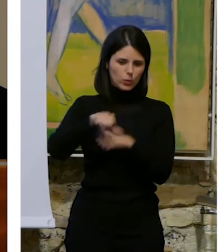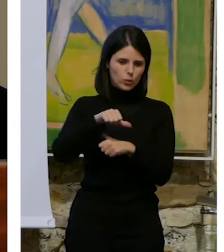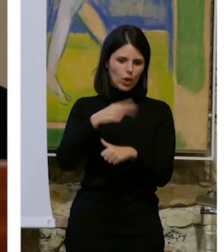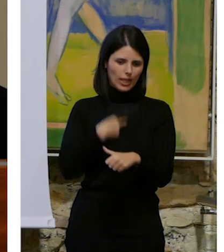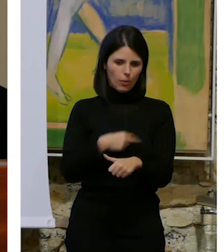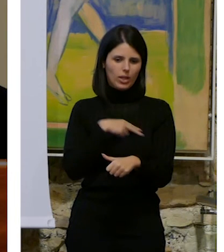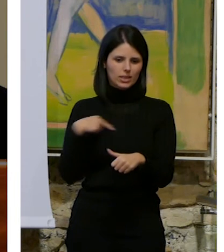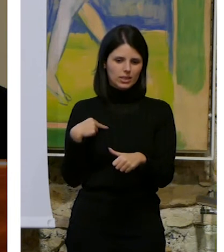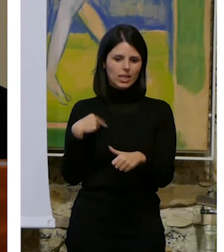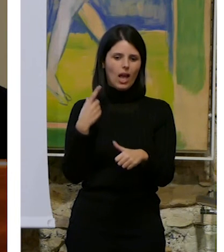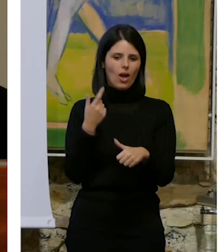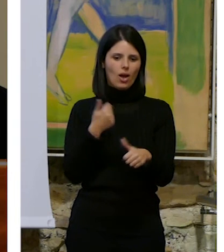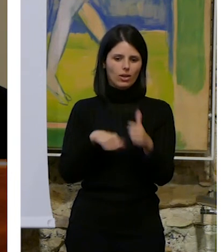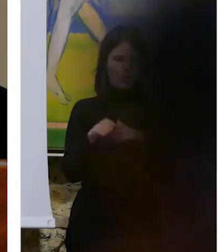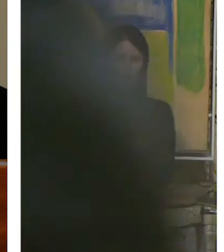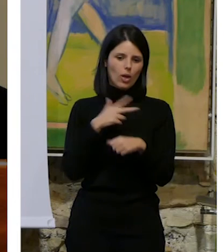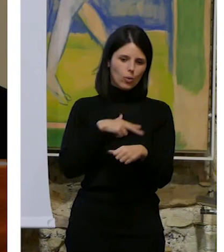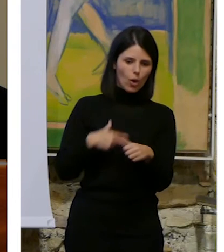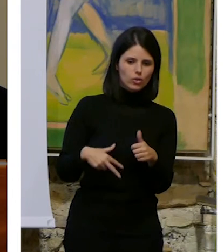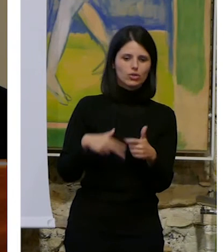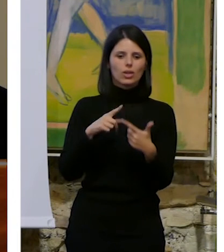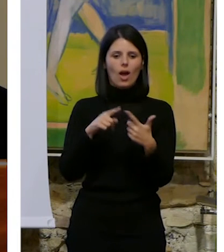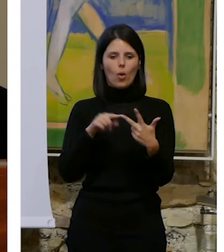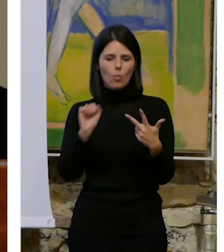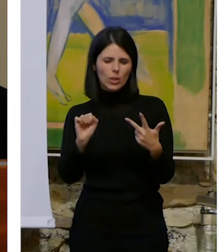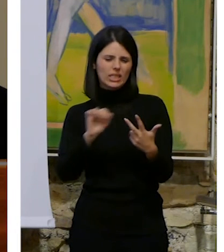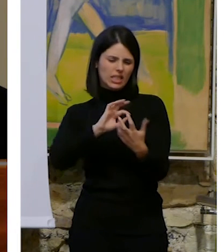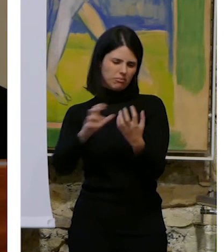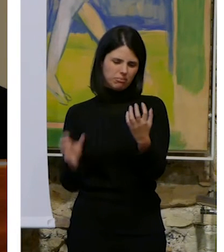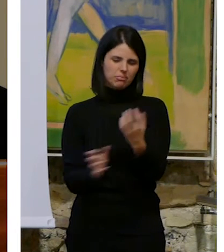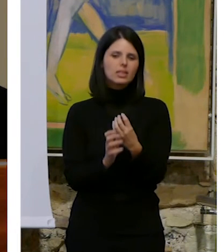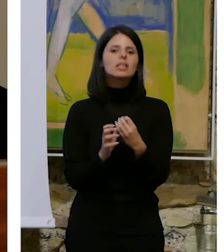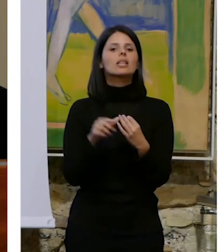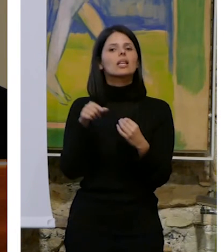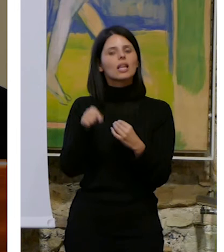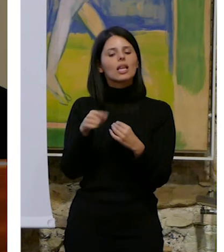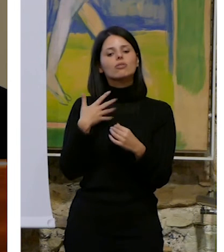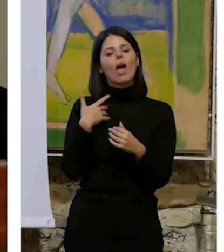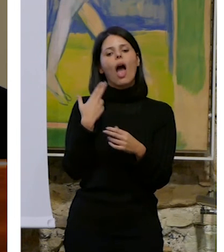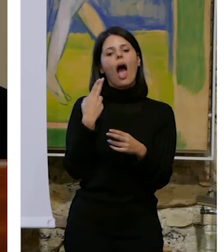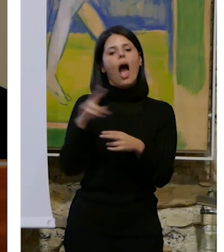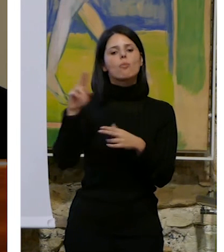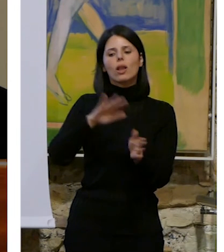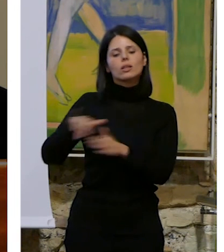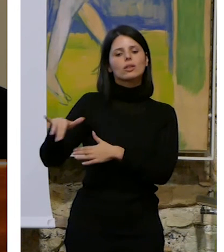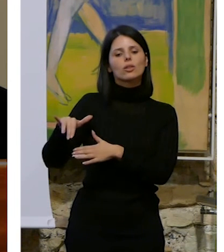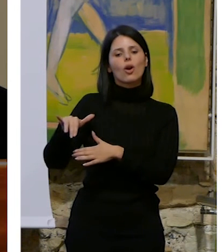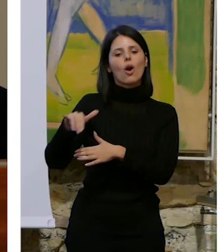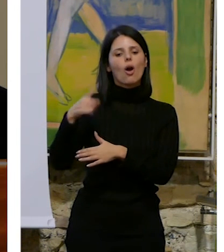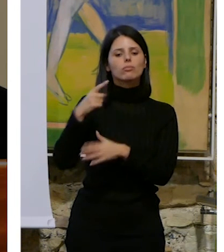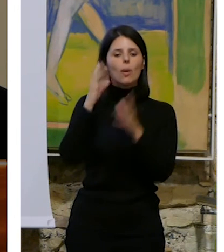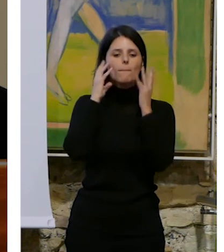lì, che è stato un bel passo avanti per la qualità della vita quotidiana, abbiamo abolito tutto ciò che era del